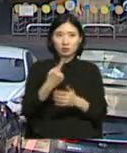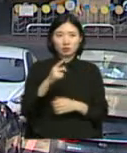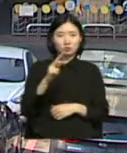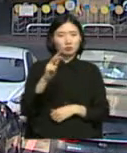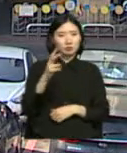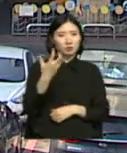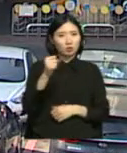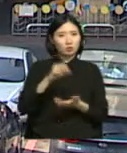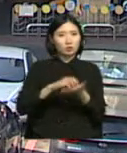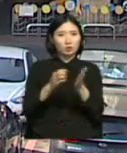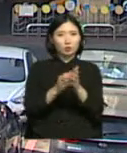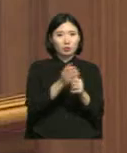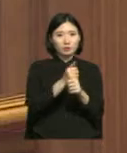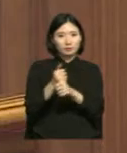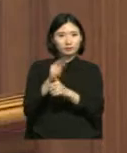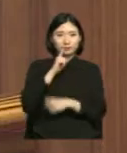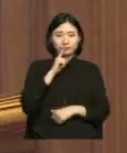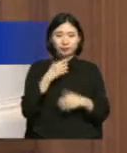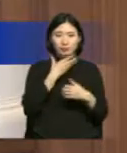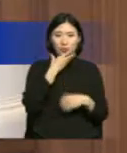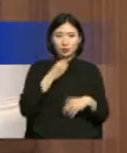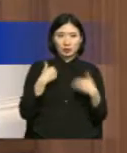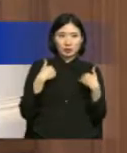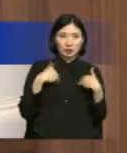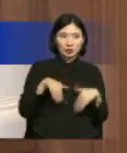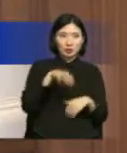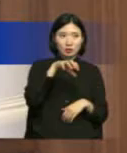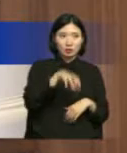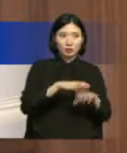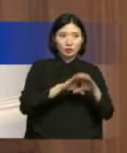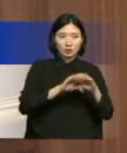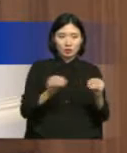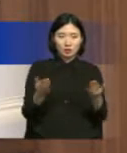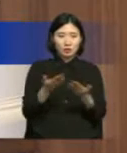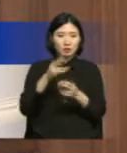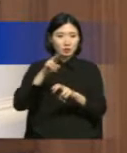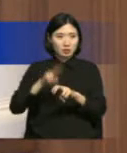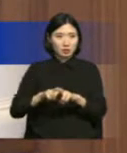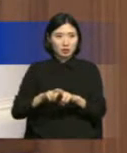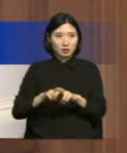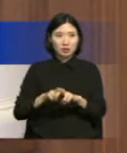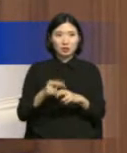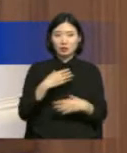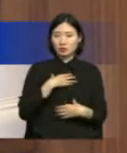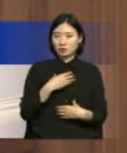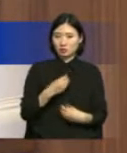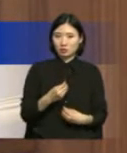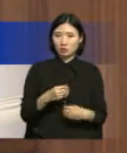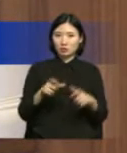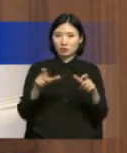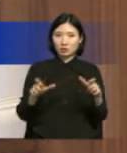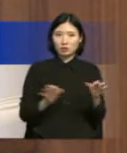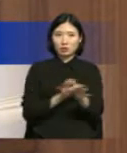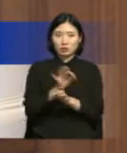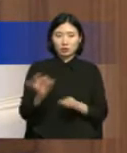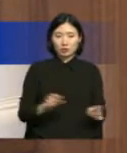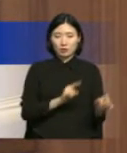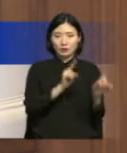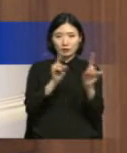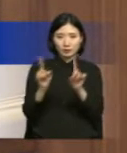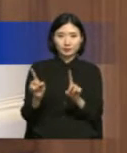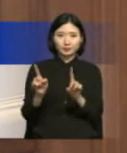편성했다고 밝혔습니다. 복지사각지대 해소와 일자리, 안전, 지역경제 활성화